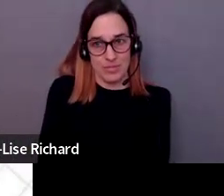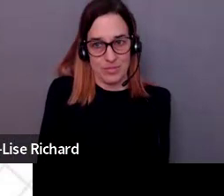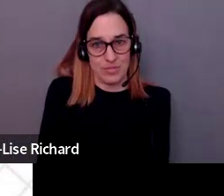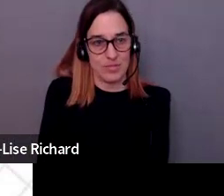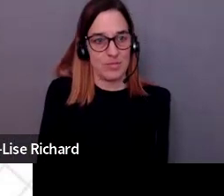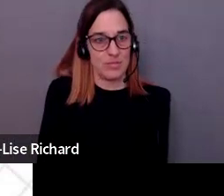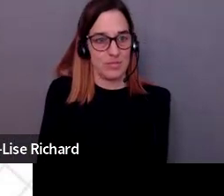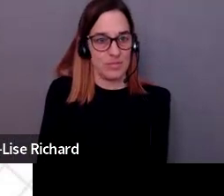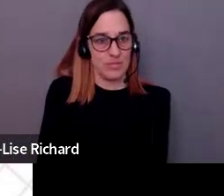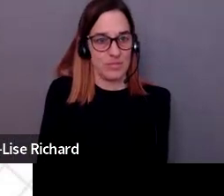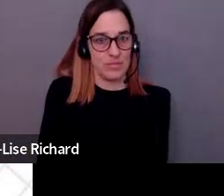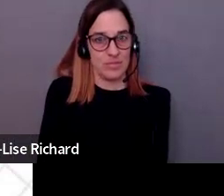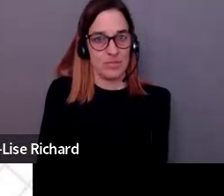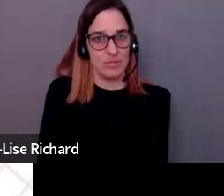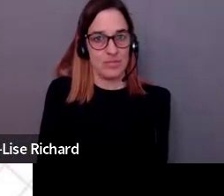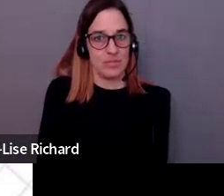Donc,